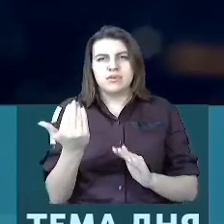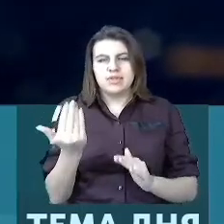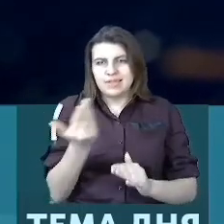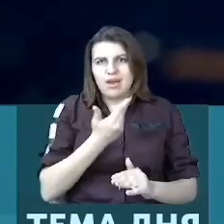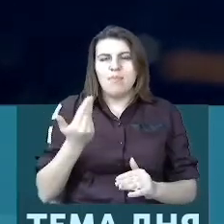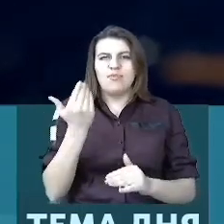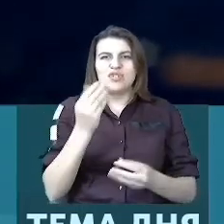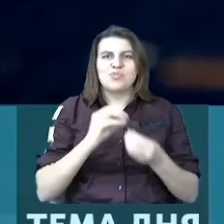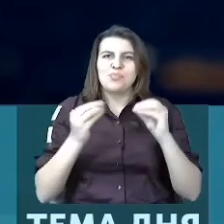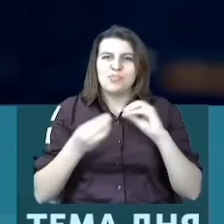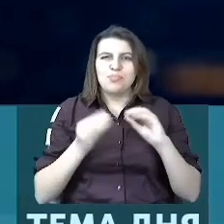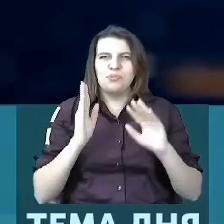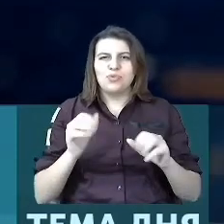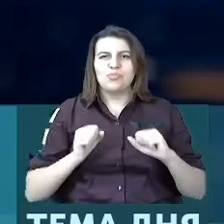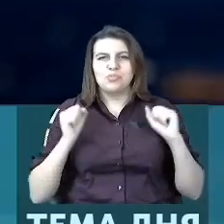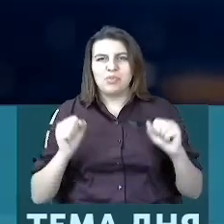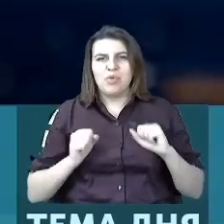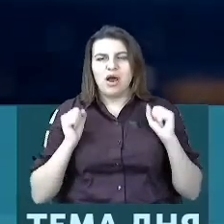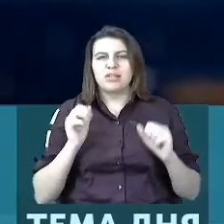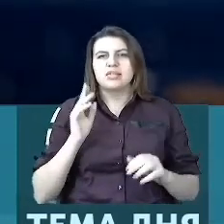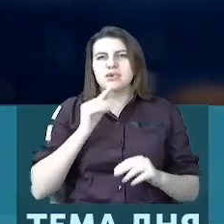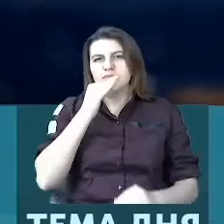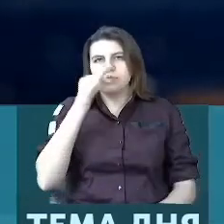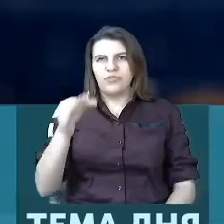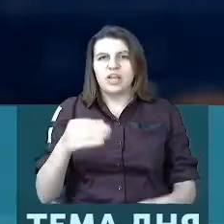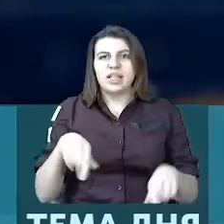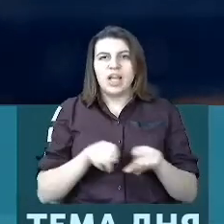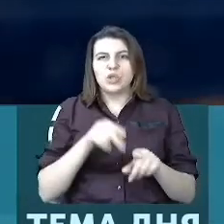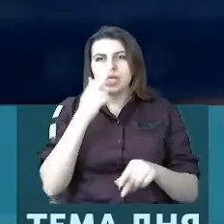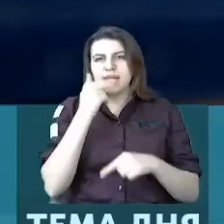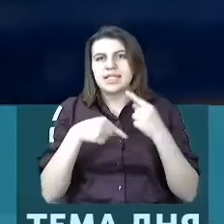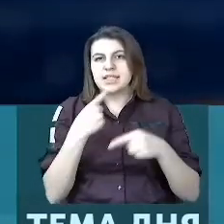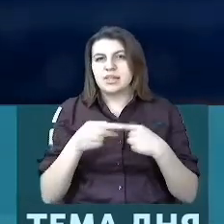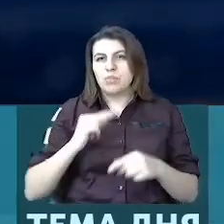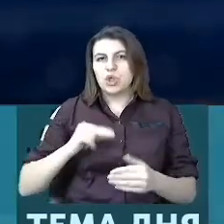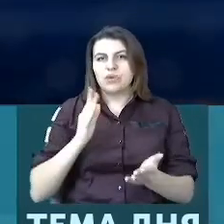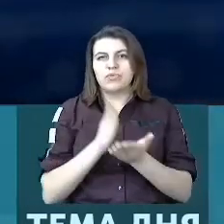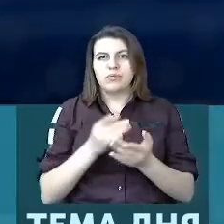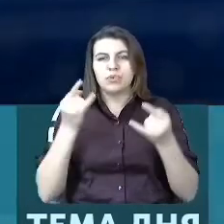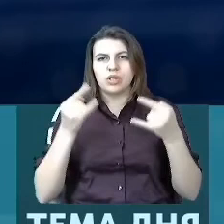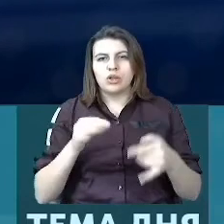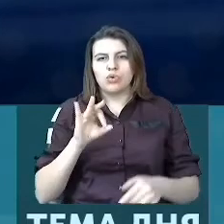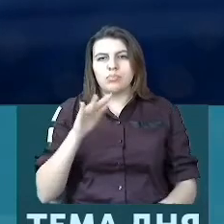них намагатись оперативно реагувати. Також ми традиційно працюємо в прямому ефірі